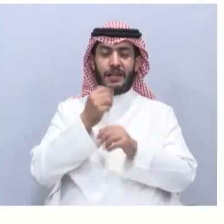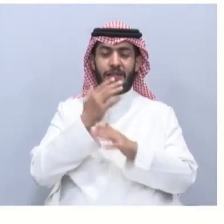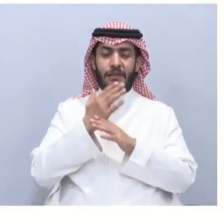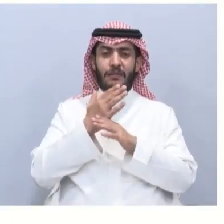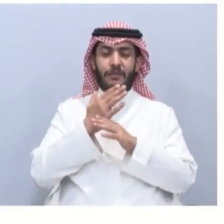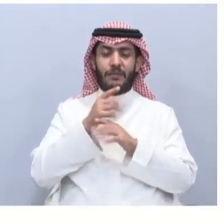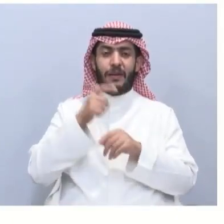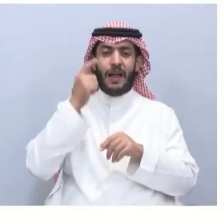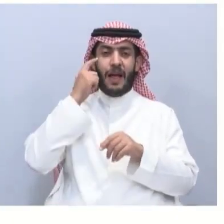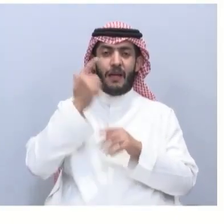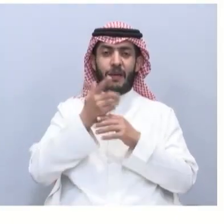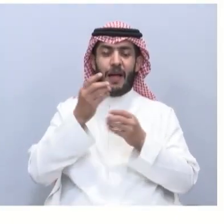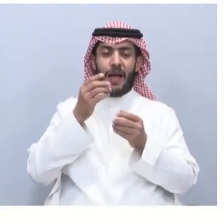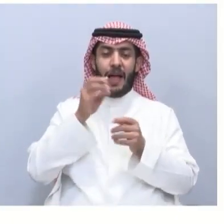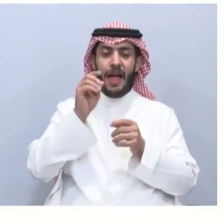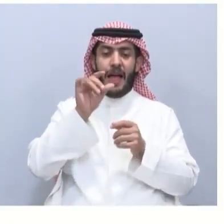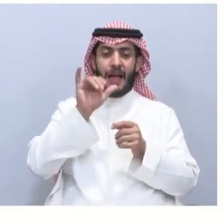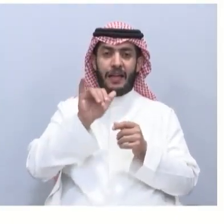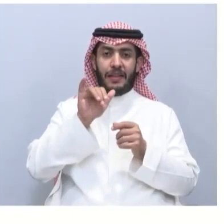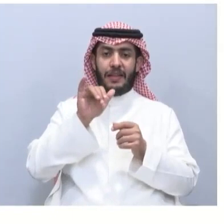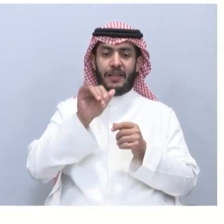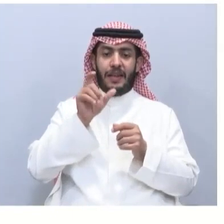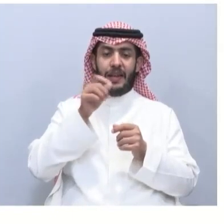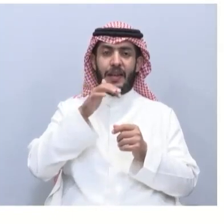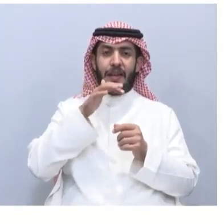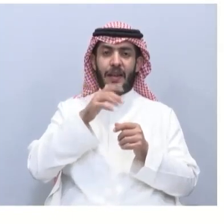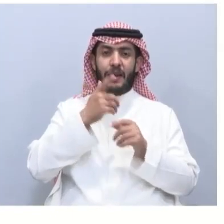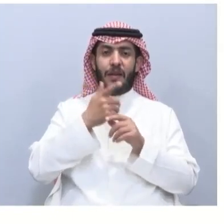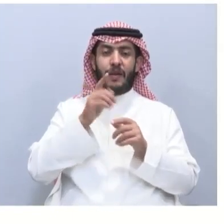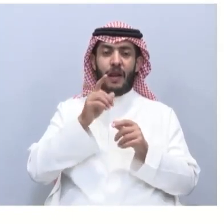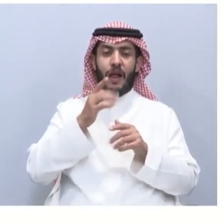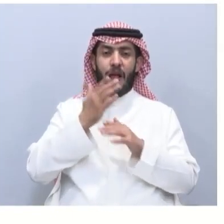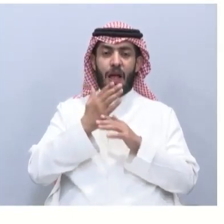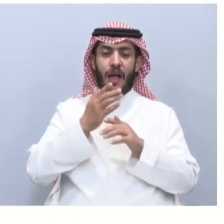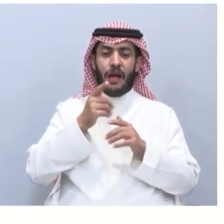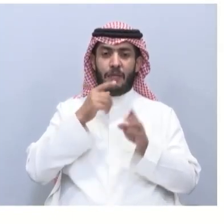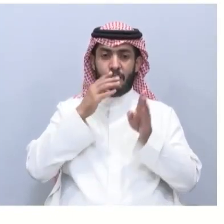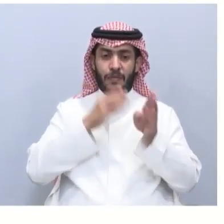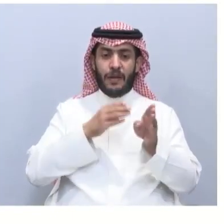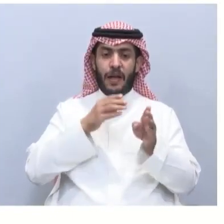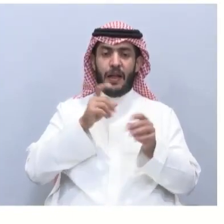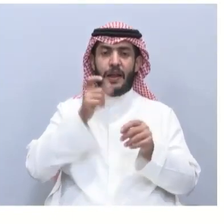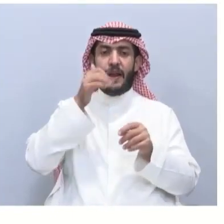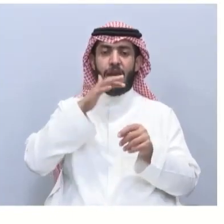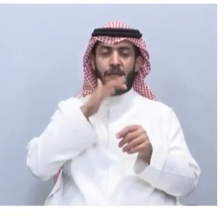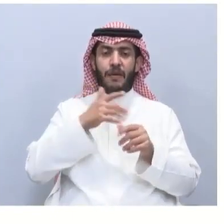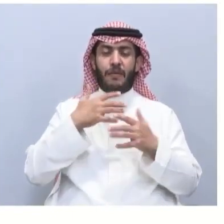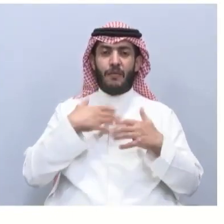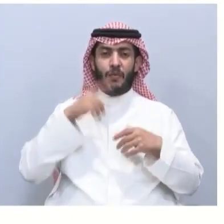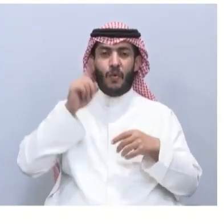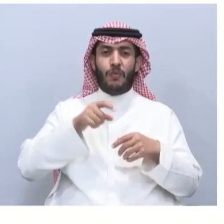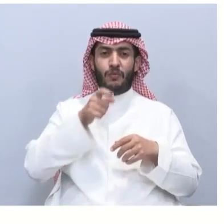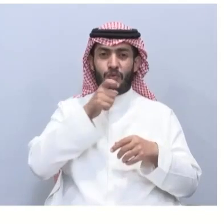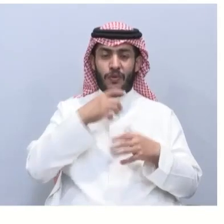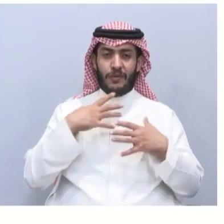لانهم يعرفون هدي النبي صلى الله عليه وسلم الذي كان يحب العيد ويلبس جبه خاصه لهذا العيد واليوم الجمعه